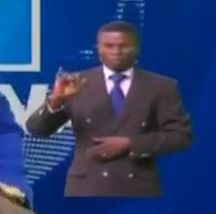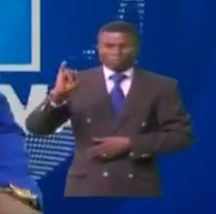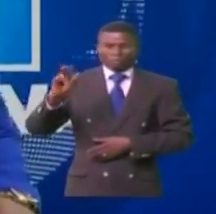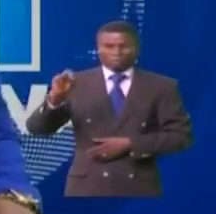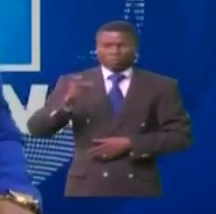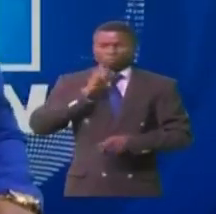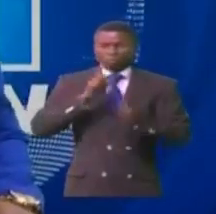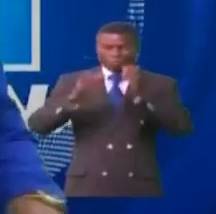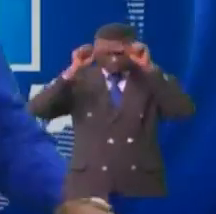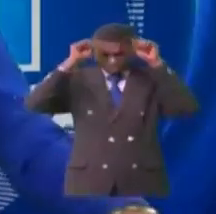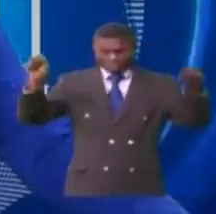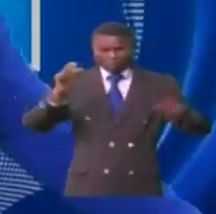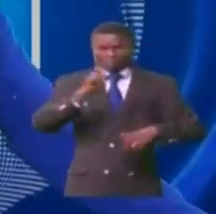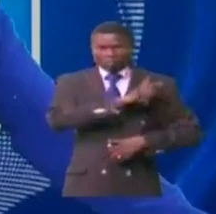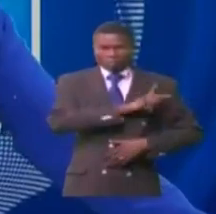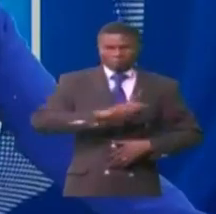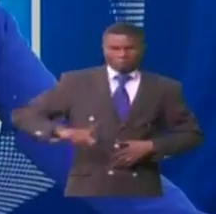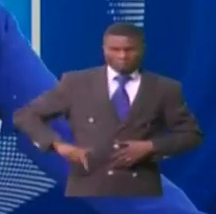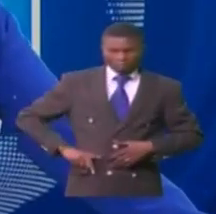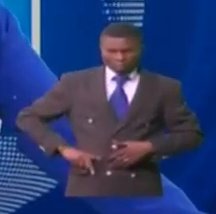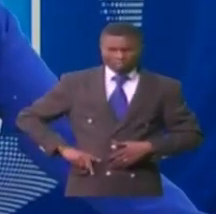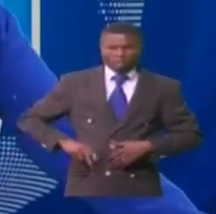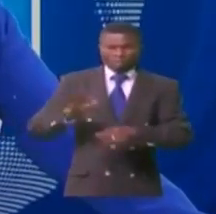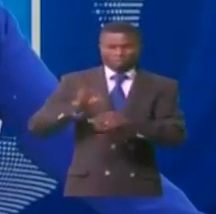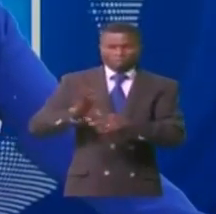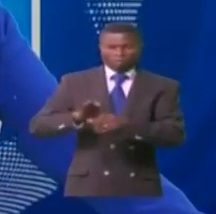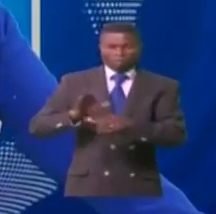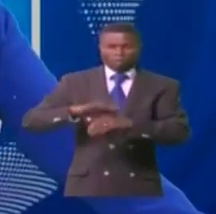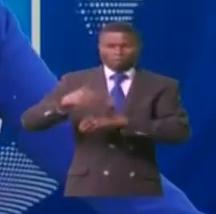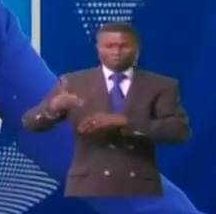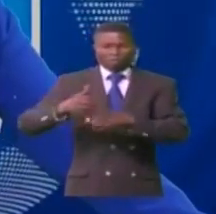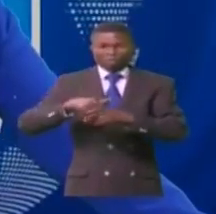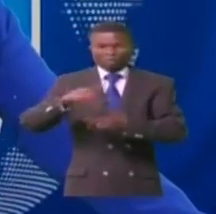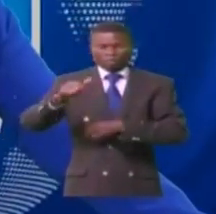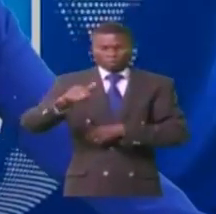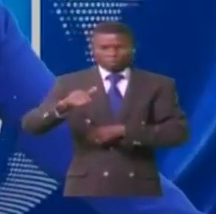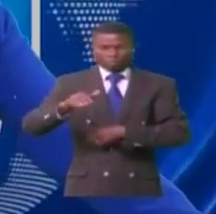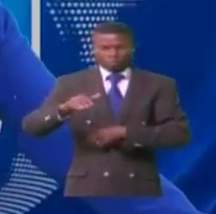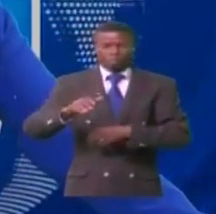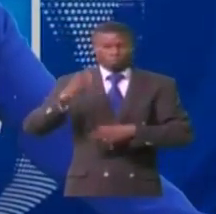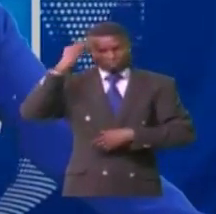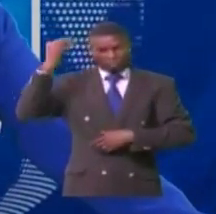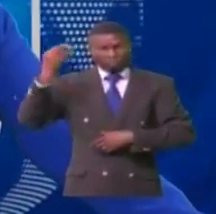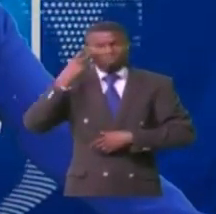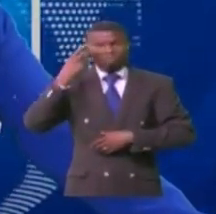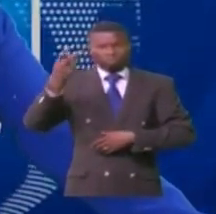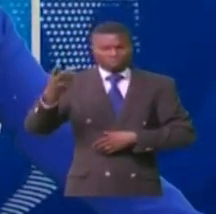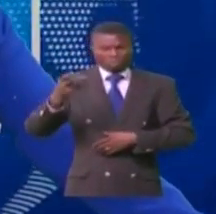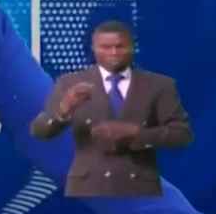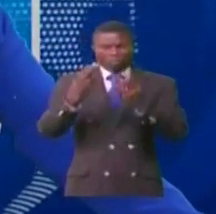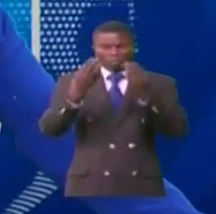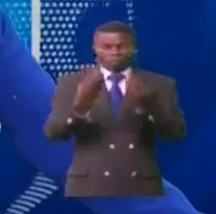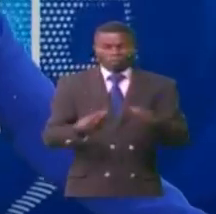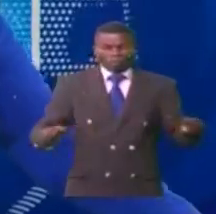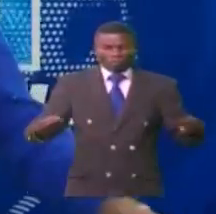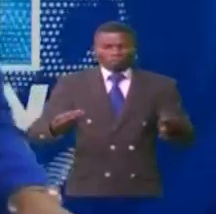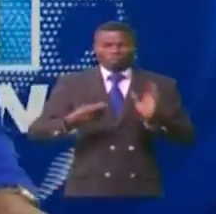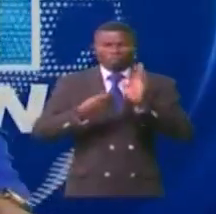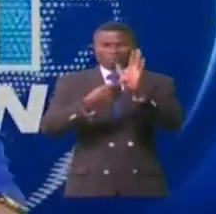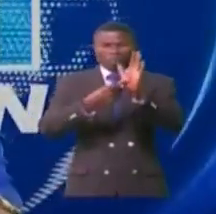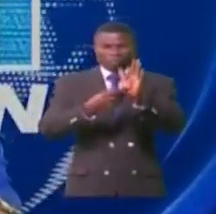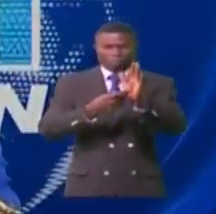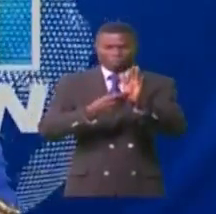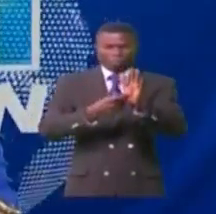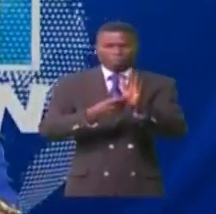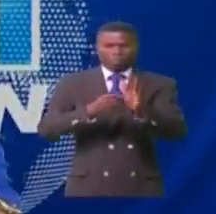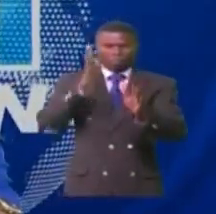Kadima, président de la CENI. Au sorti de l'audience, il espère voir des résultats qui traduiront